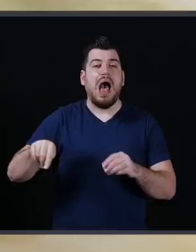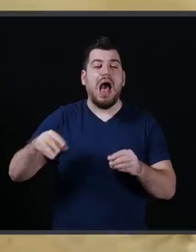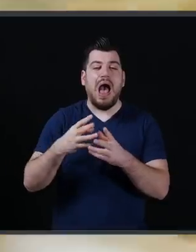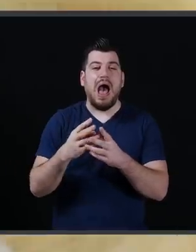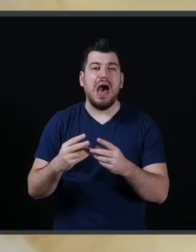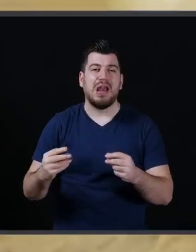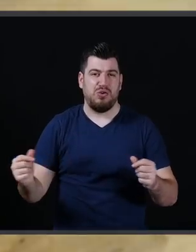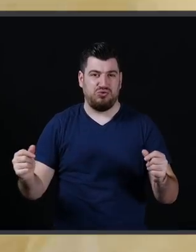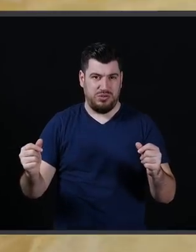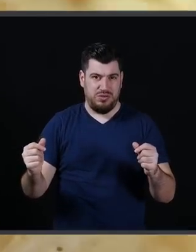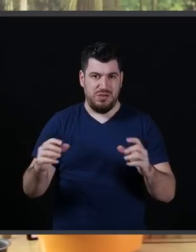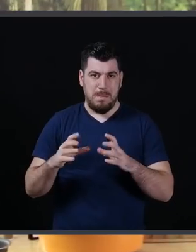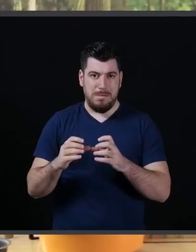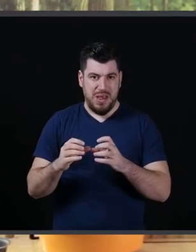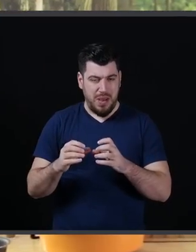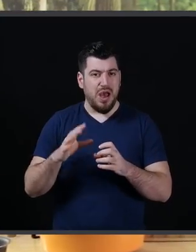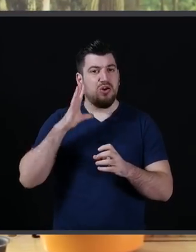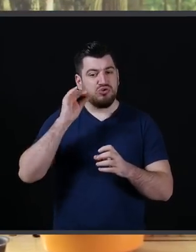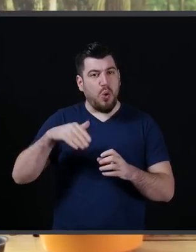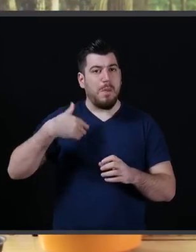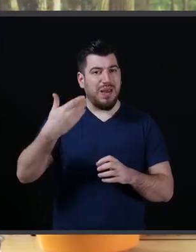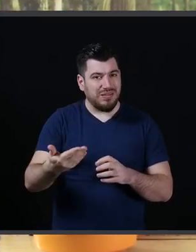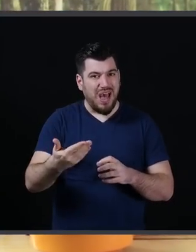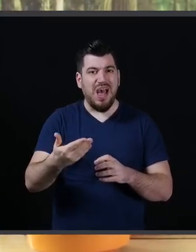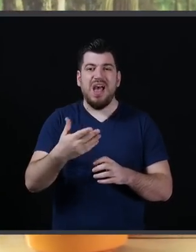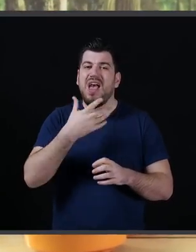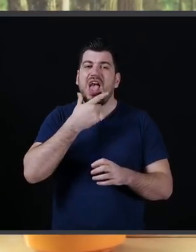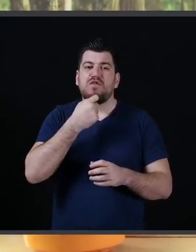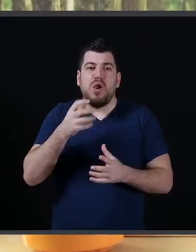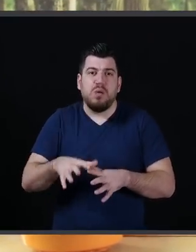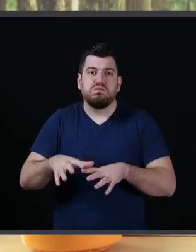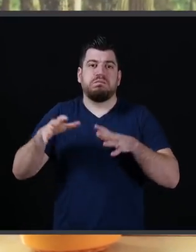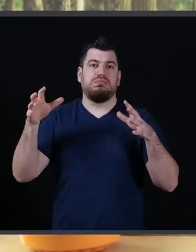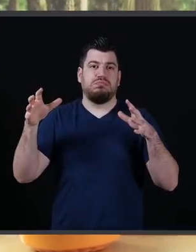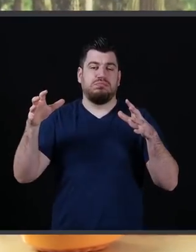πάρα πολύ δύσκολο Να αφρατέψει το κέικ μου Οπότε θυσιάζω αυτές για να ρεώσει λίγο το μείγμα